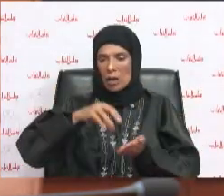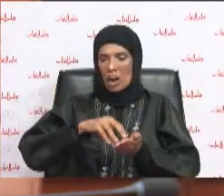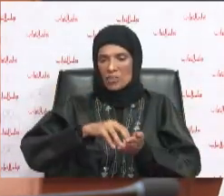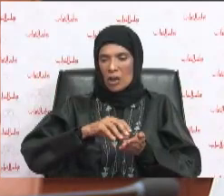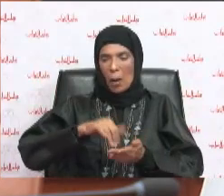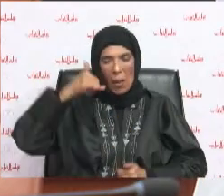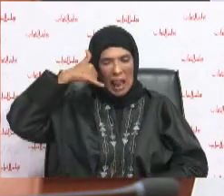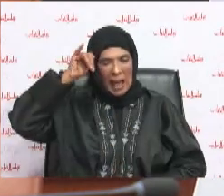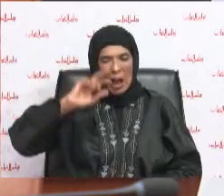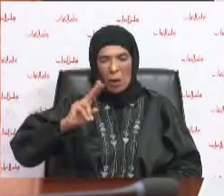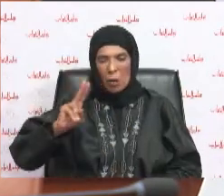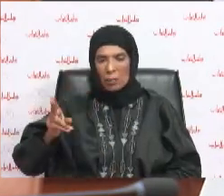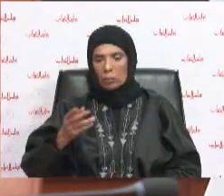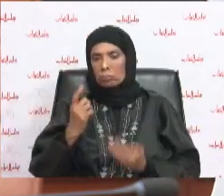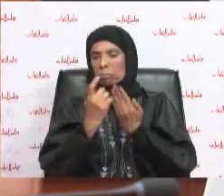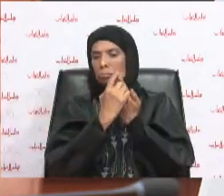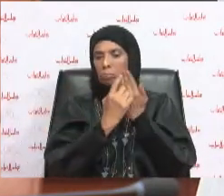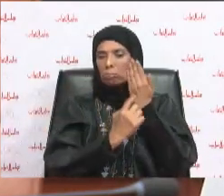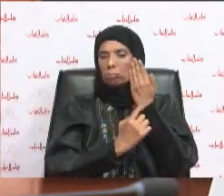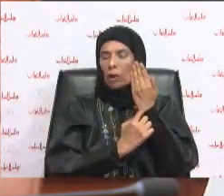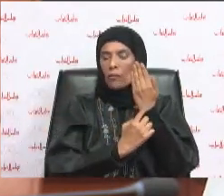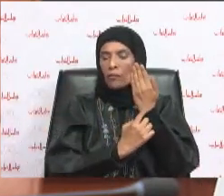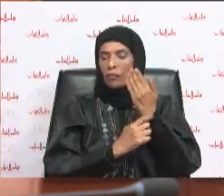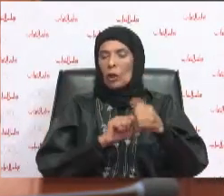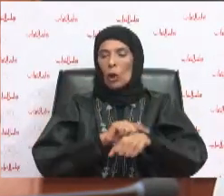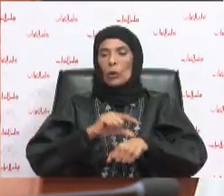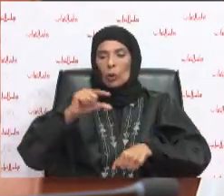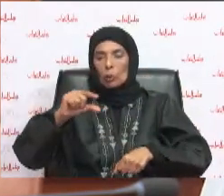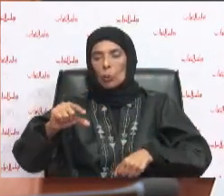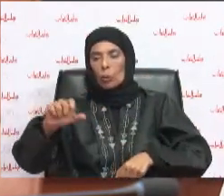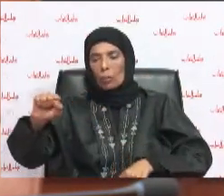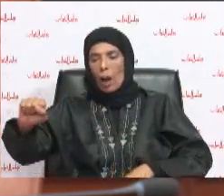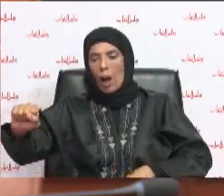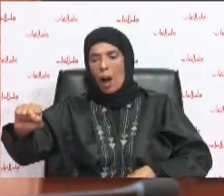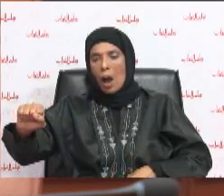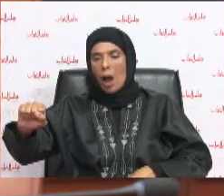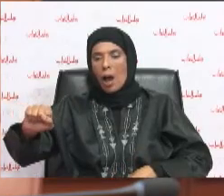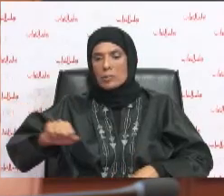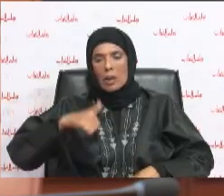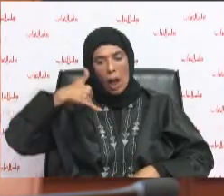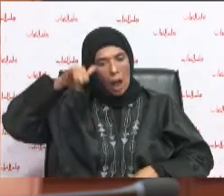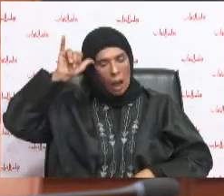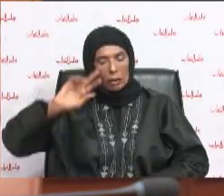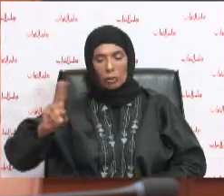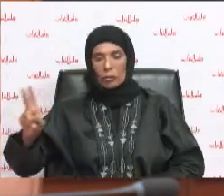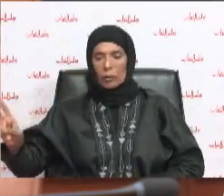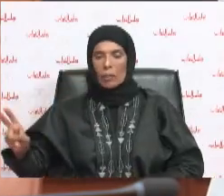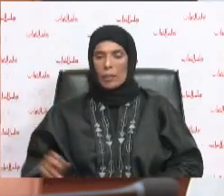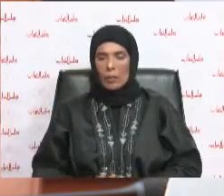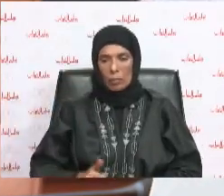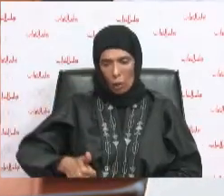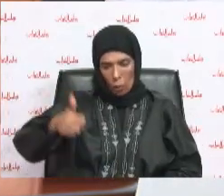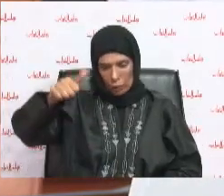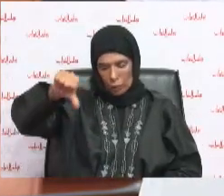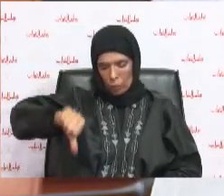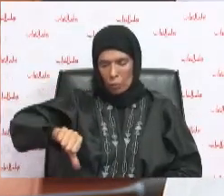وليس هناك بيطري خاص اللي هو يتابع المواشي ما إذا كانت هي صالحة